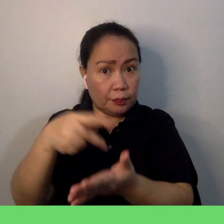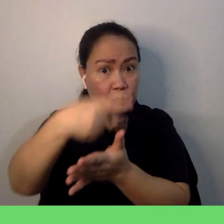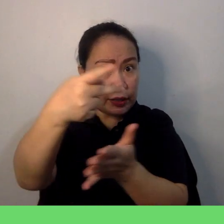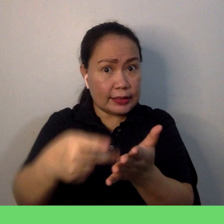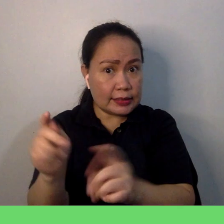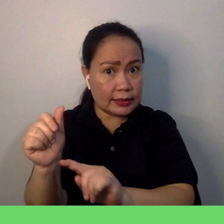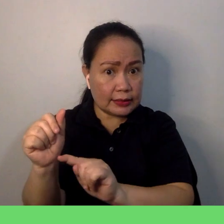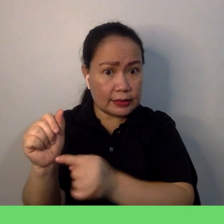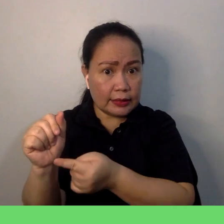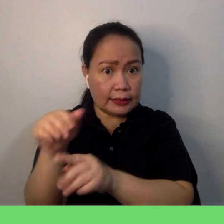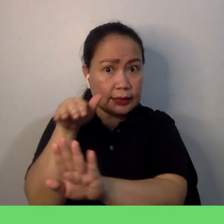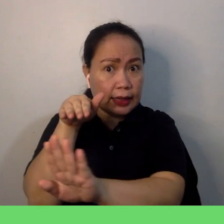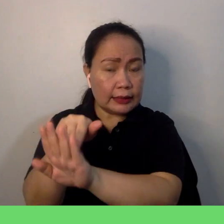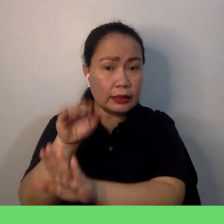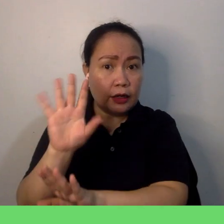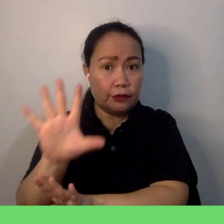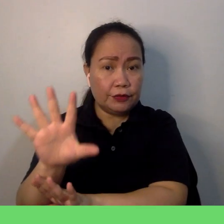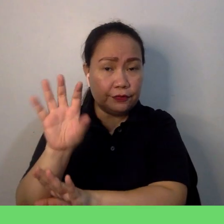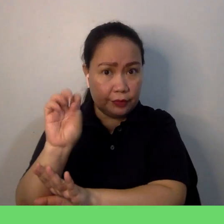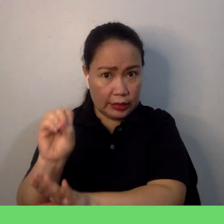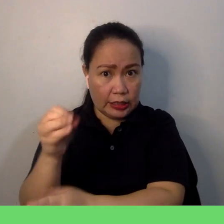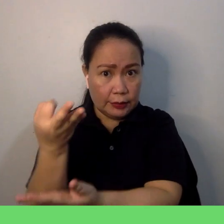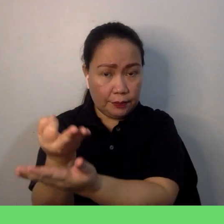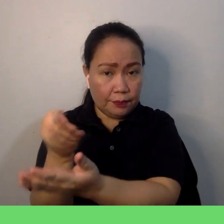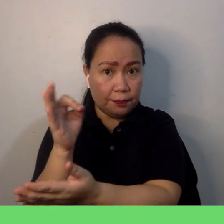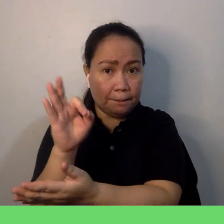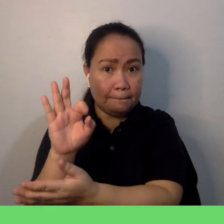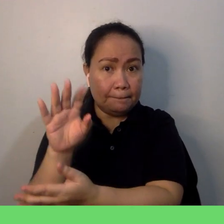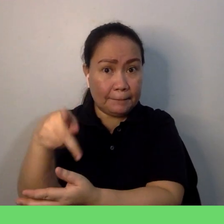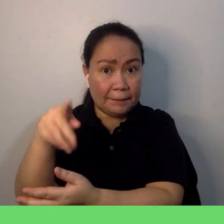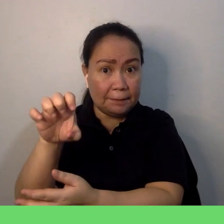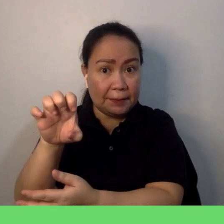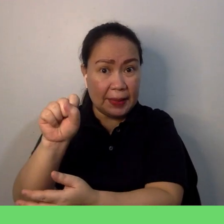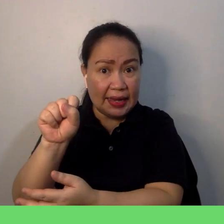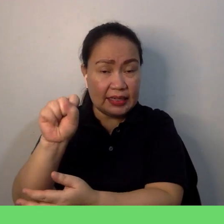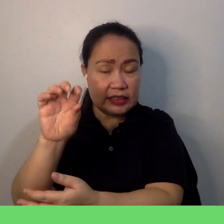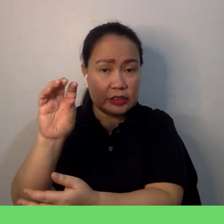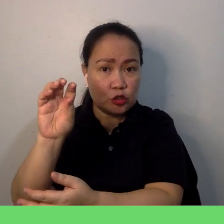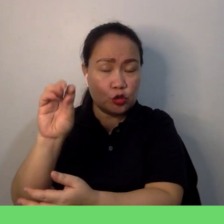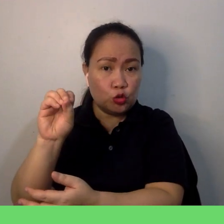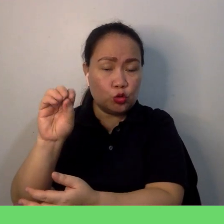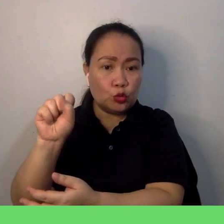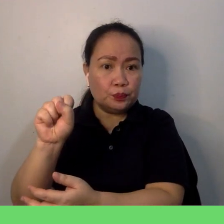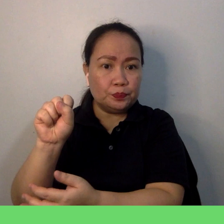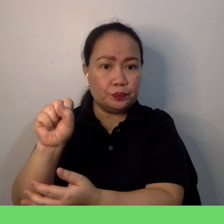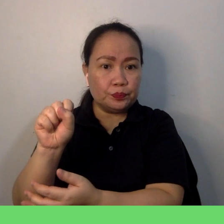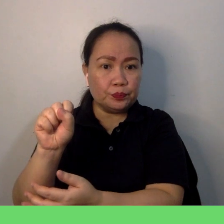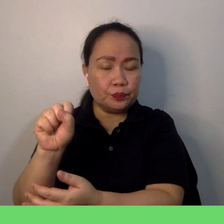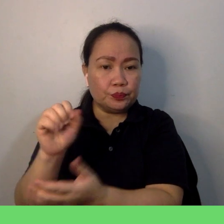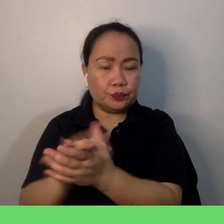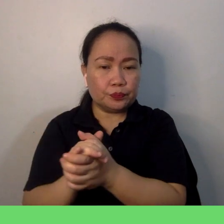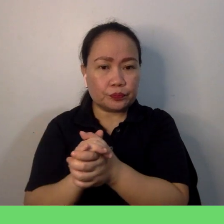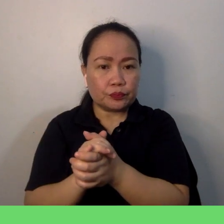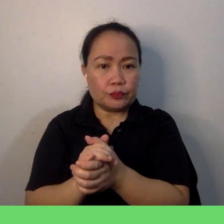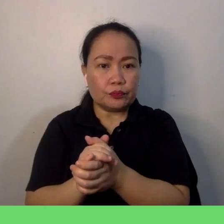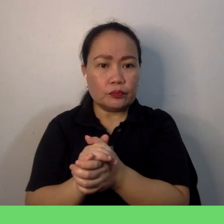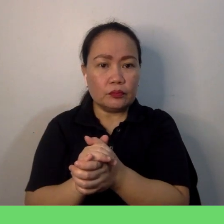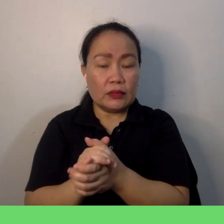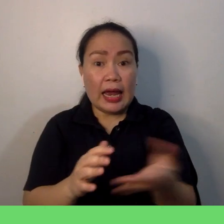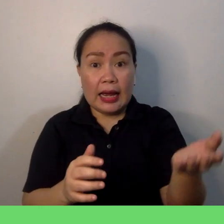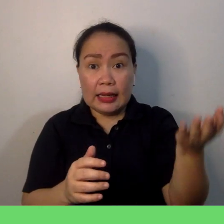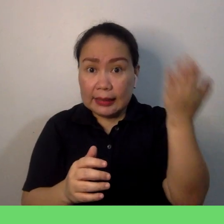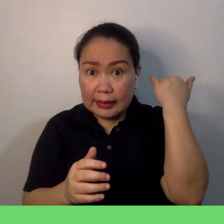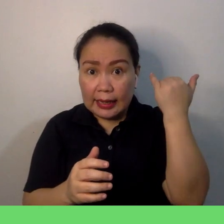pesos yung price niya. Okay. At 10% increase last year, dun sa unang taon, tumaas siya